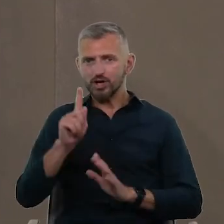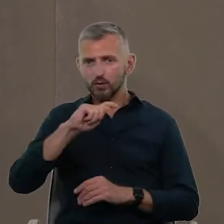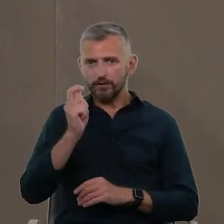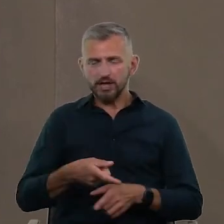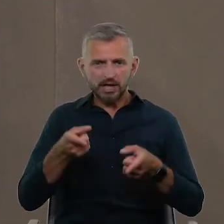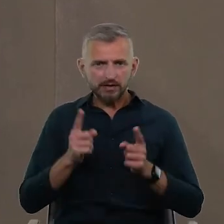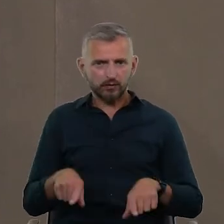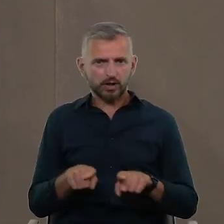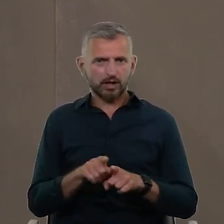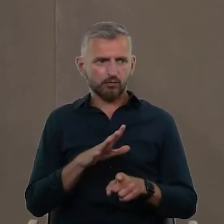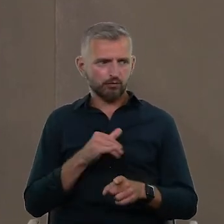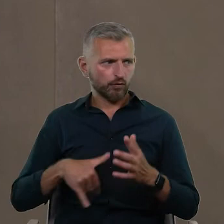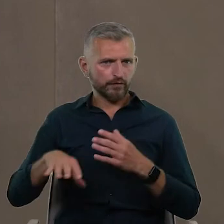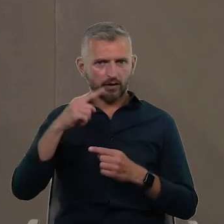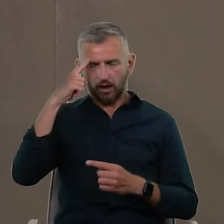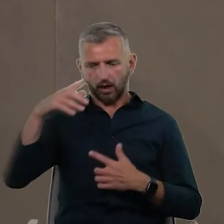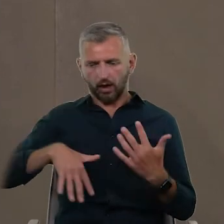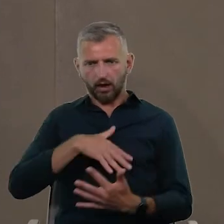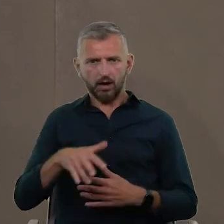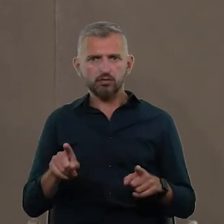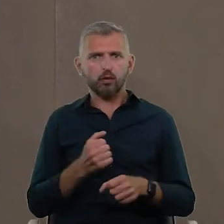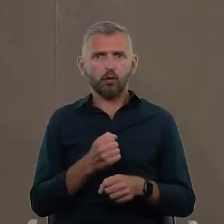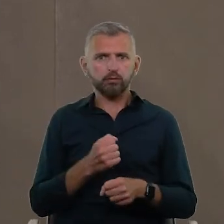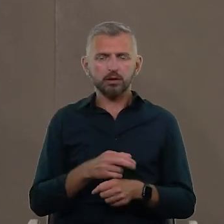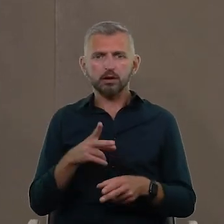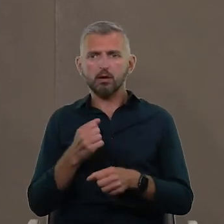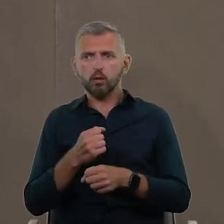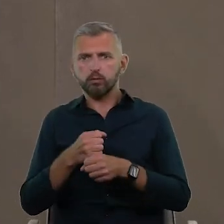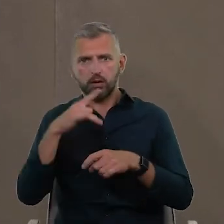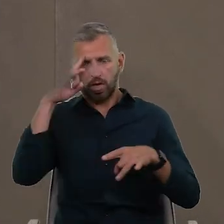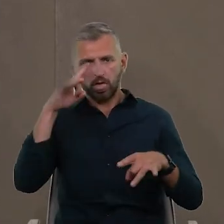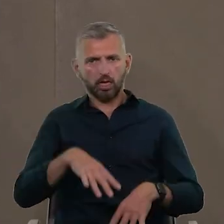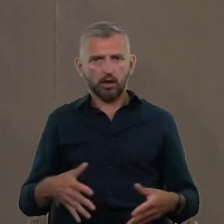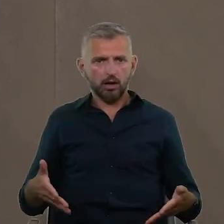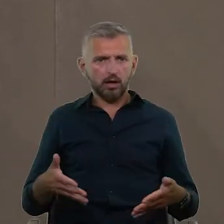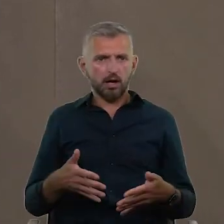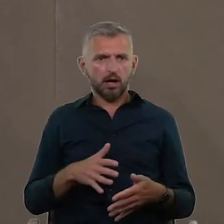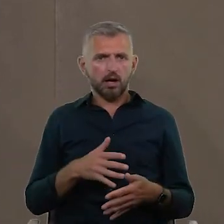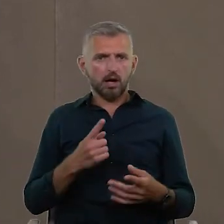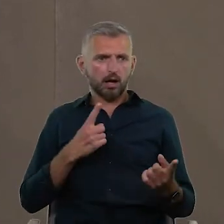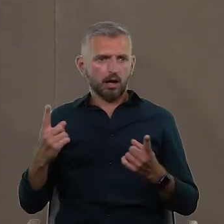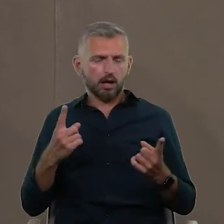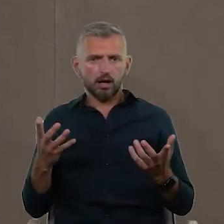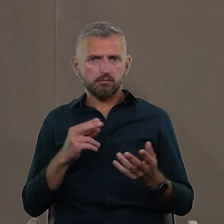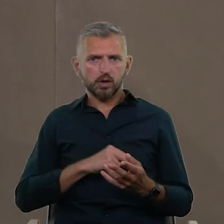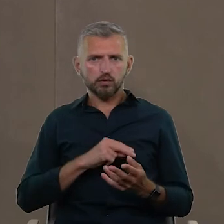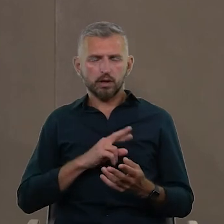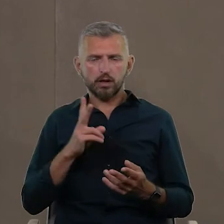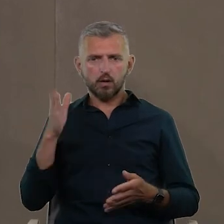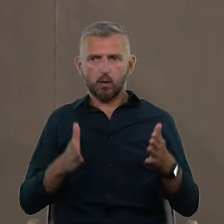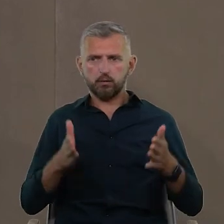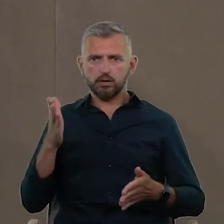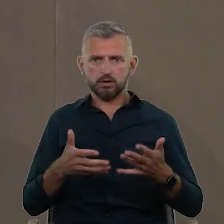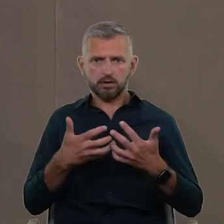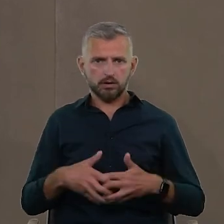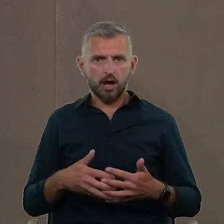дійсно такий був у всіх, де хаос, що робити, як робити, і якось всі були, ну не те, що по одній, але працювали якось, як робити, да? А